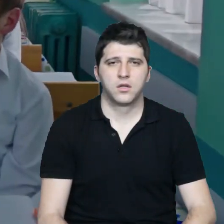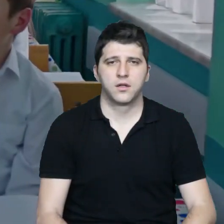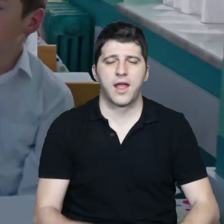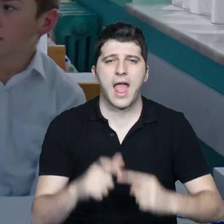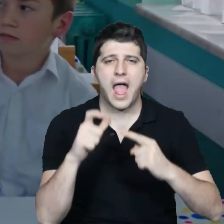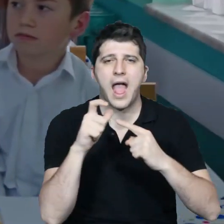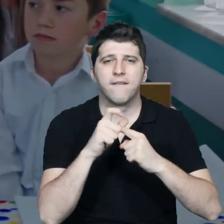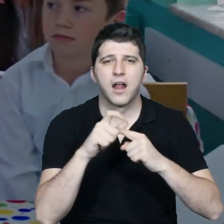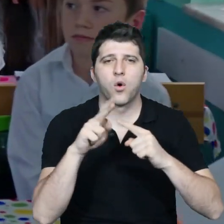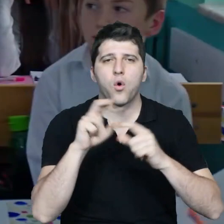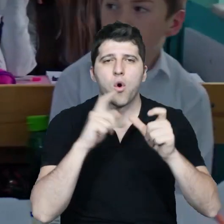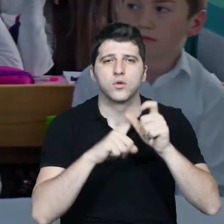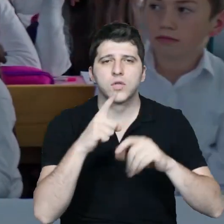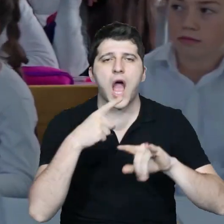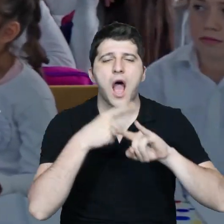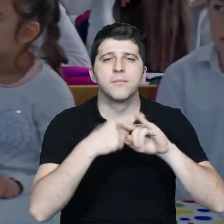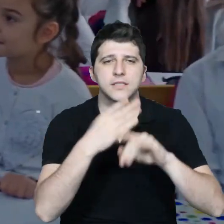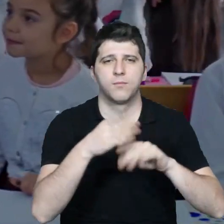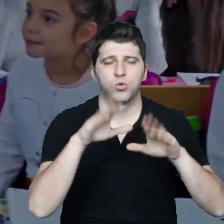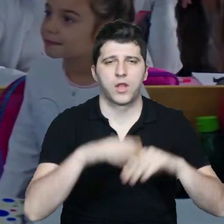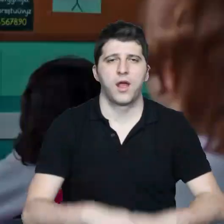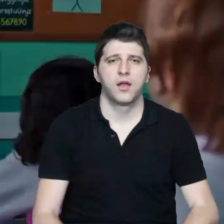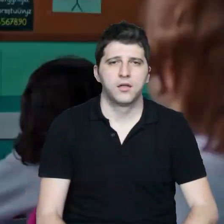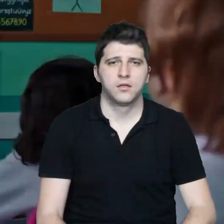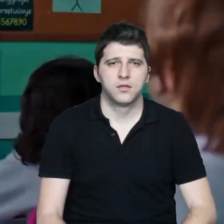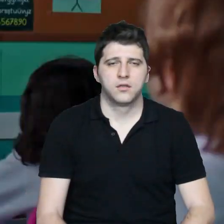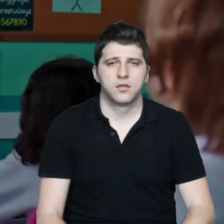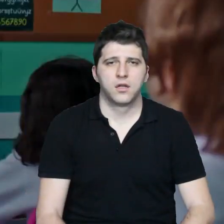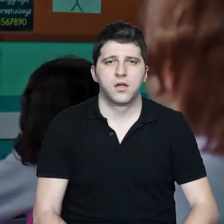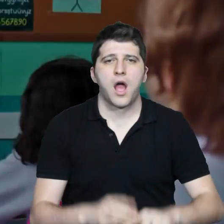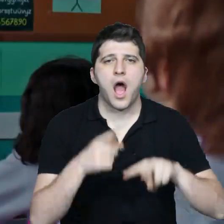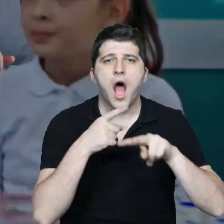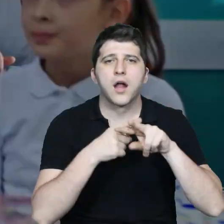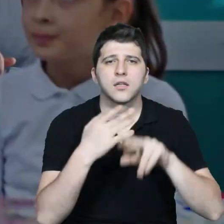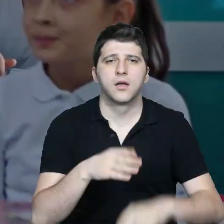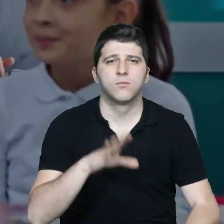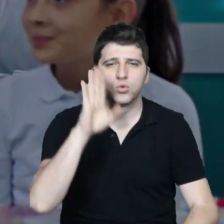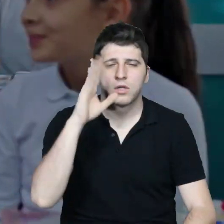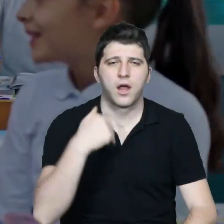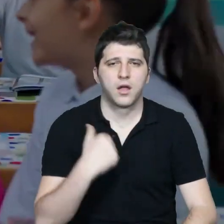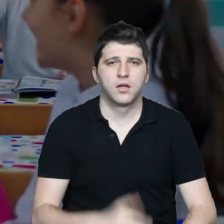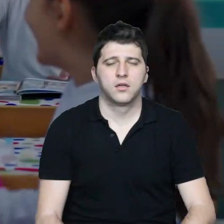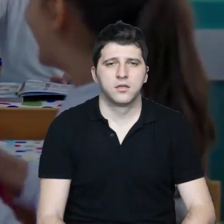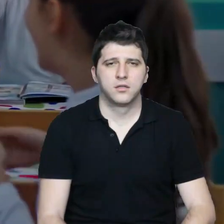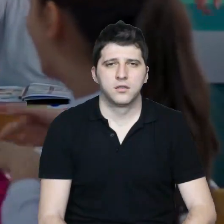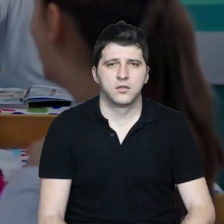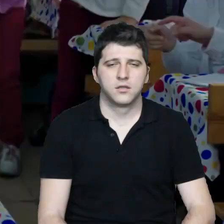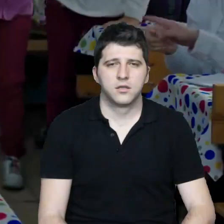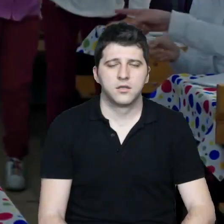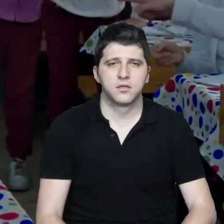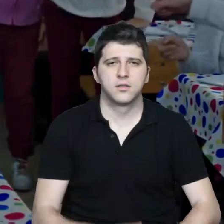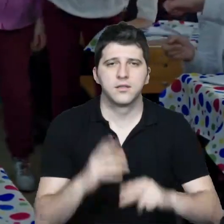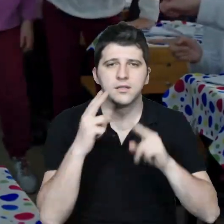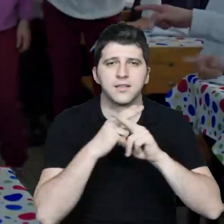Burada. Hamza Gülmüş. Burada. Arda Akartürk. Burada. Kocaman İsmail Arda